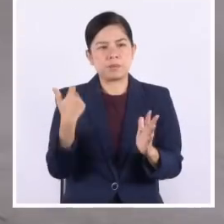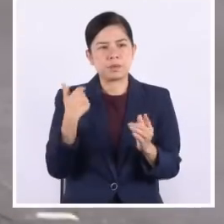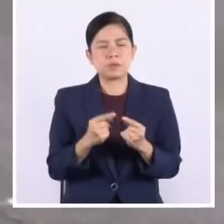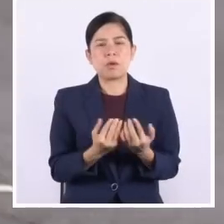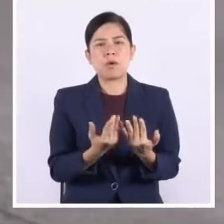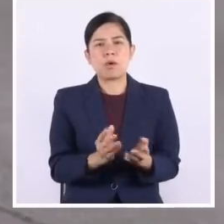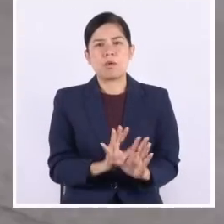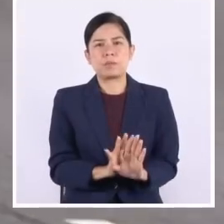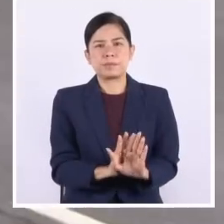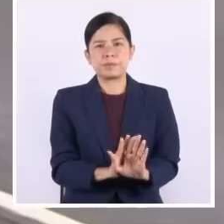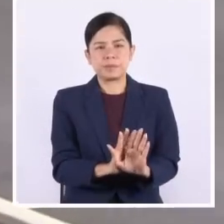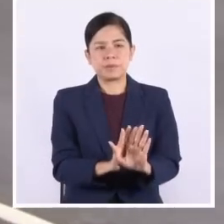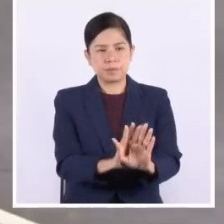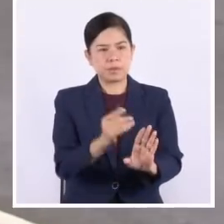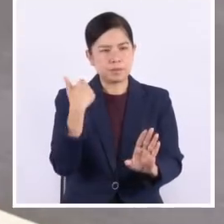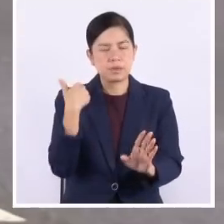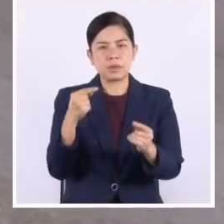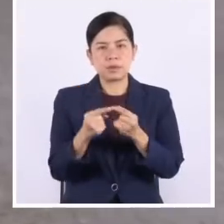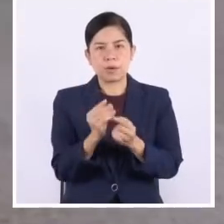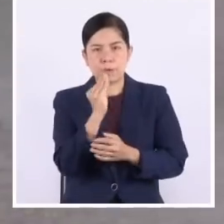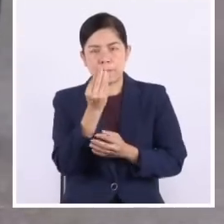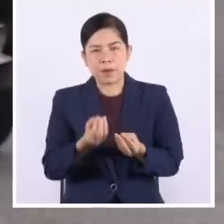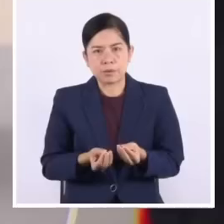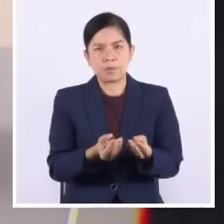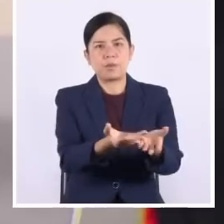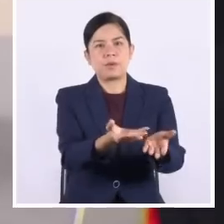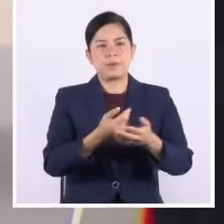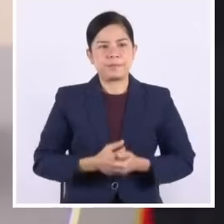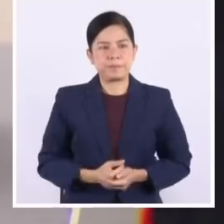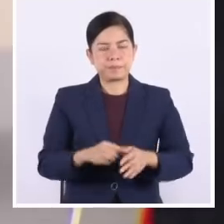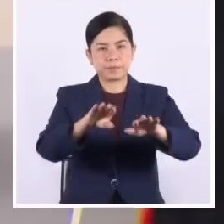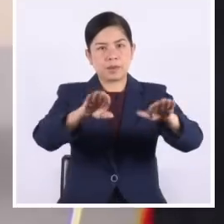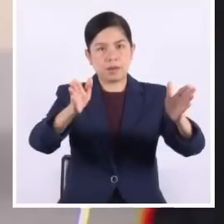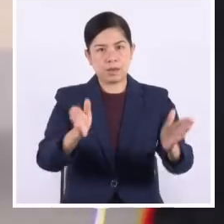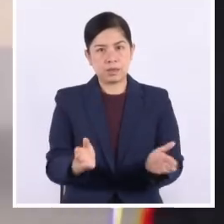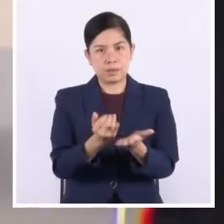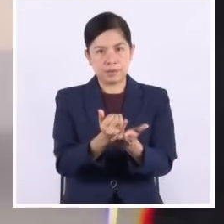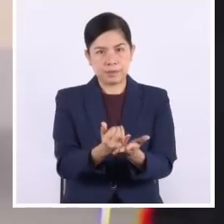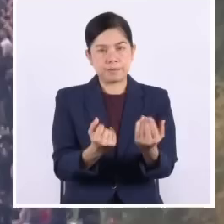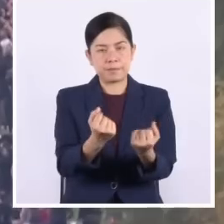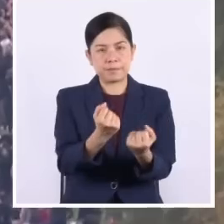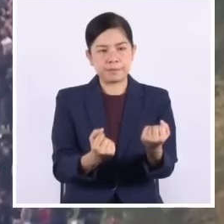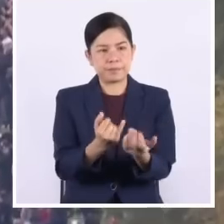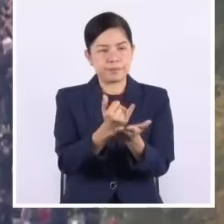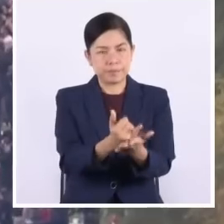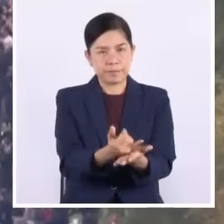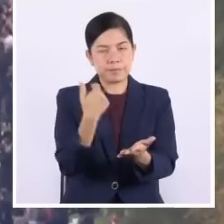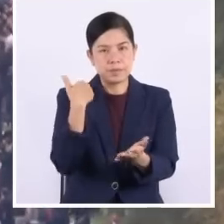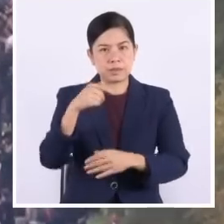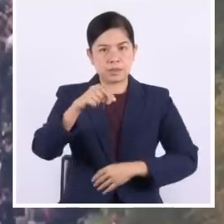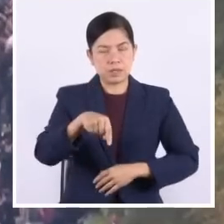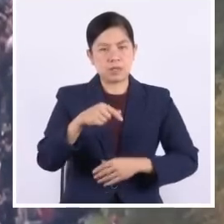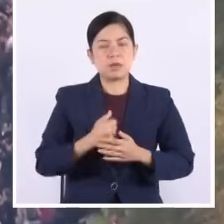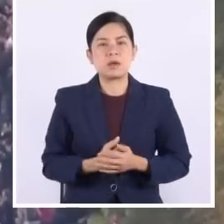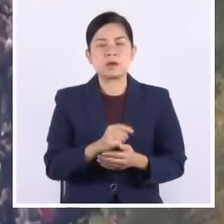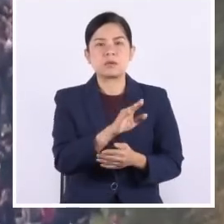โปรยดอกไม้เมื่อขบวนเคลื่อนผ่านเมื่อเหตุพระบรมศพถูกอัญเชิญเข้าสู่บทน้อยเซนต์จอร์จณจุดนี้ก็เป็นพระราชพิธี